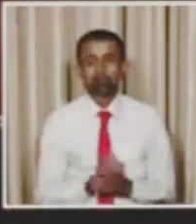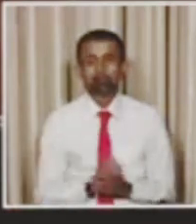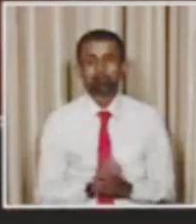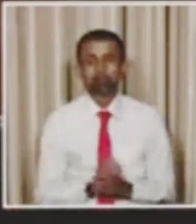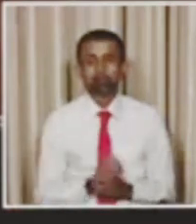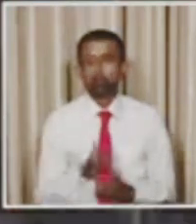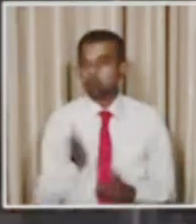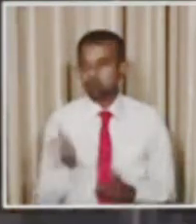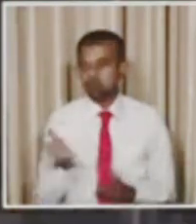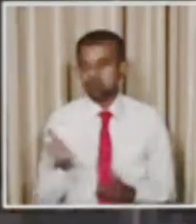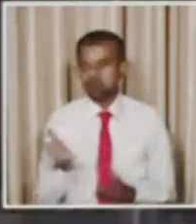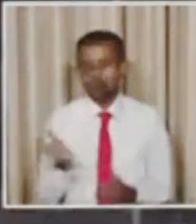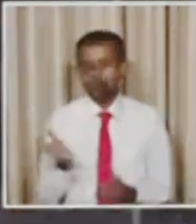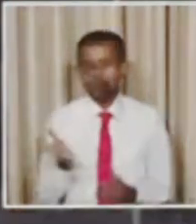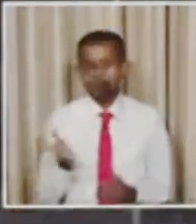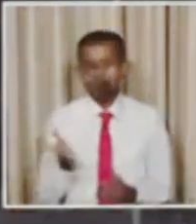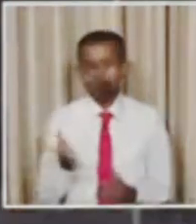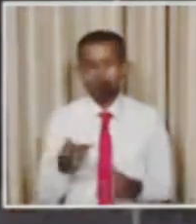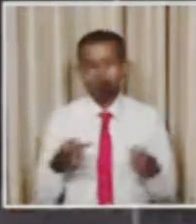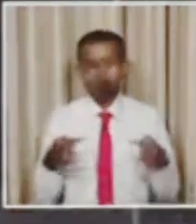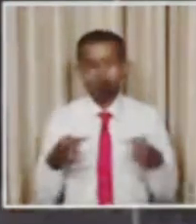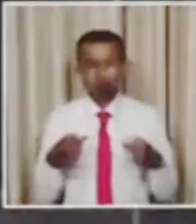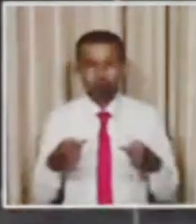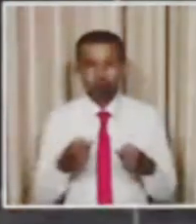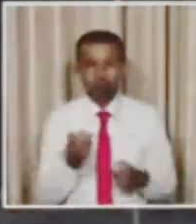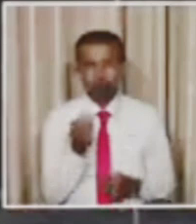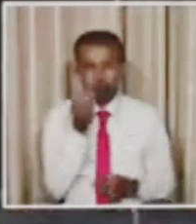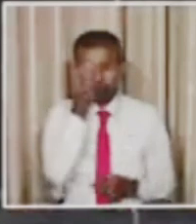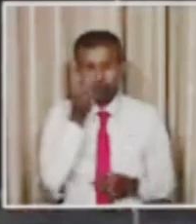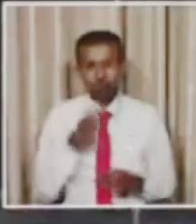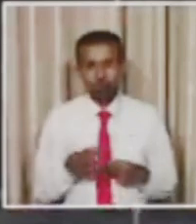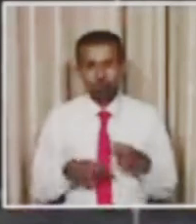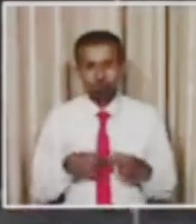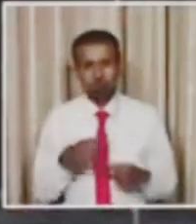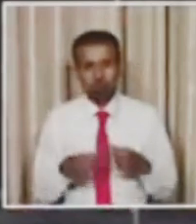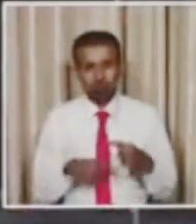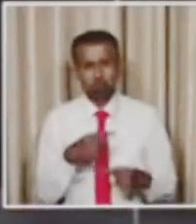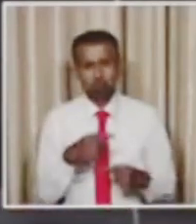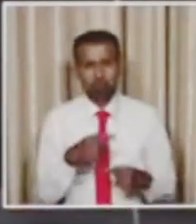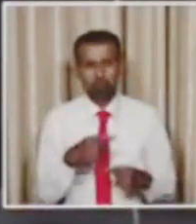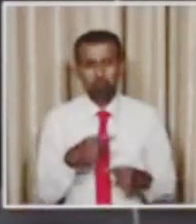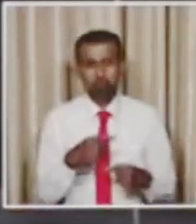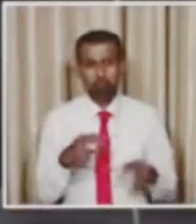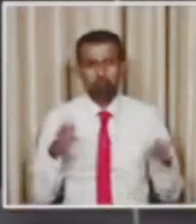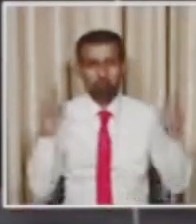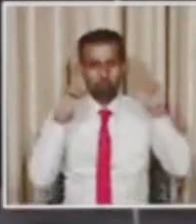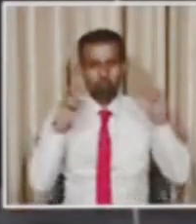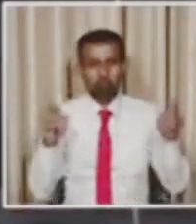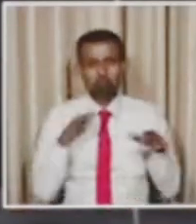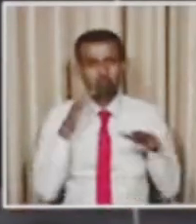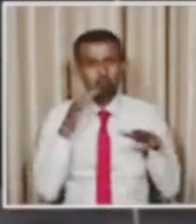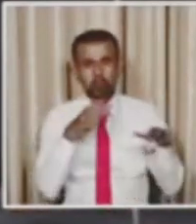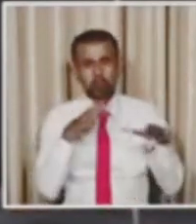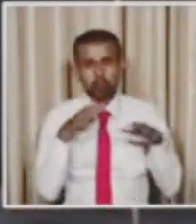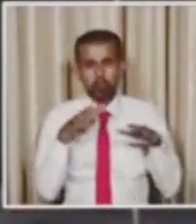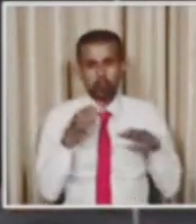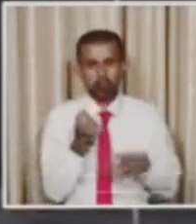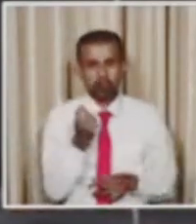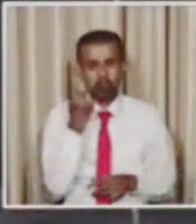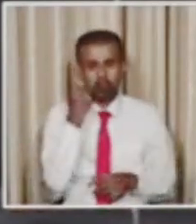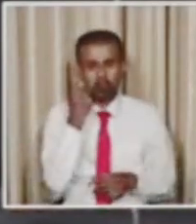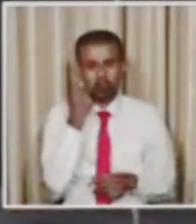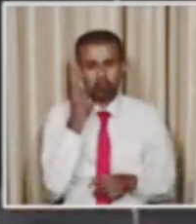මෙම තිරස්චීන යුද්ධයෙන් ඊශ්‍රායලයේ දිගින් දිගටම ජාත්‍යන්තර ප්‍රජාවේ අදහස්